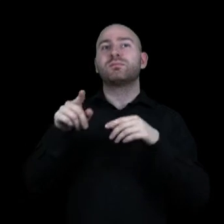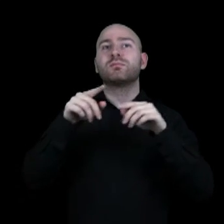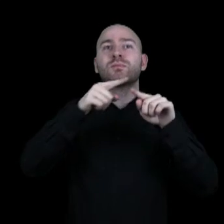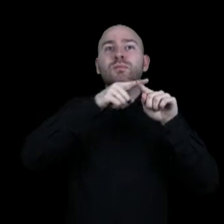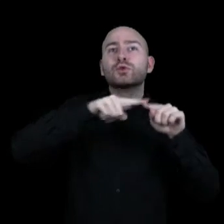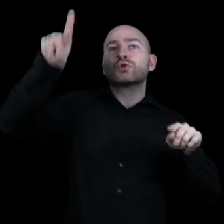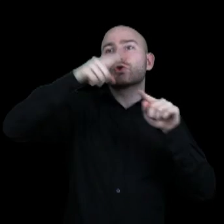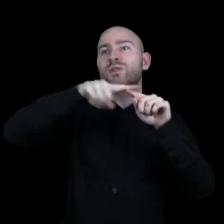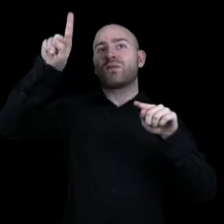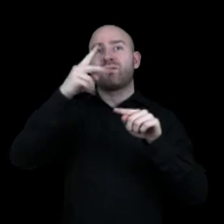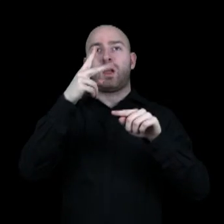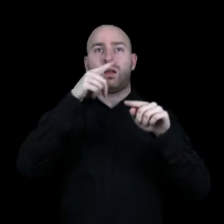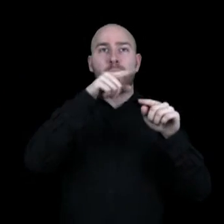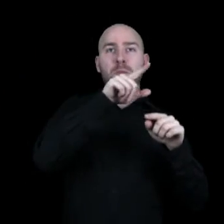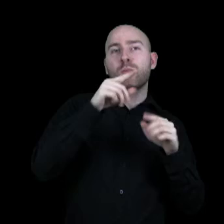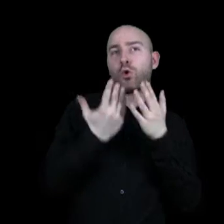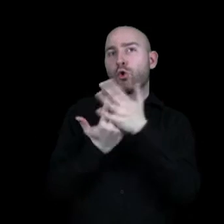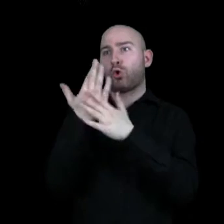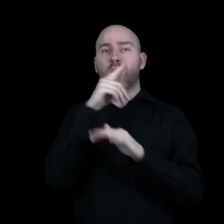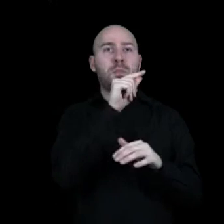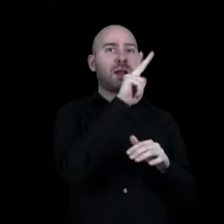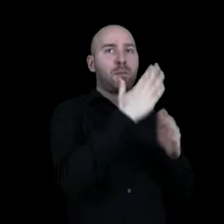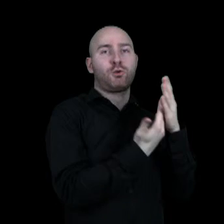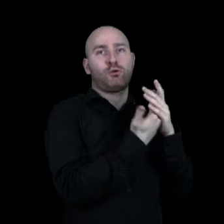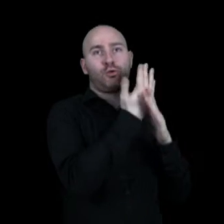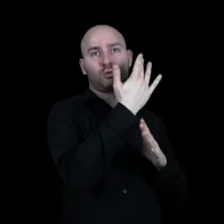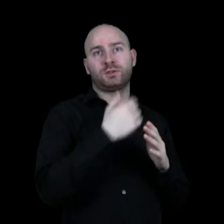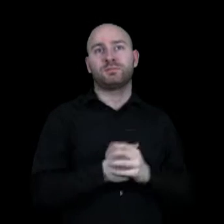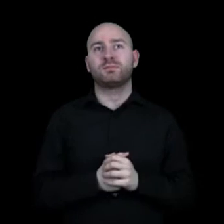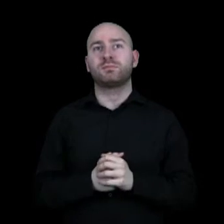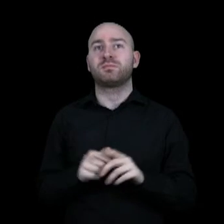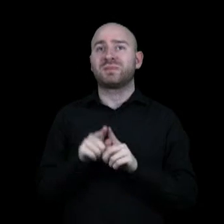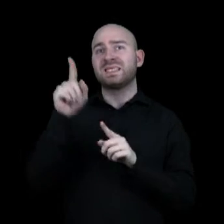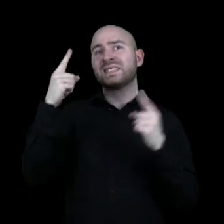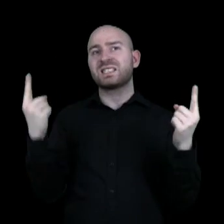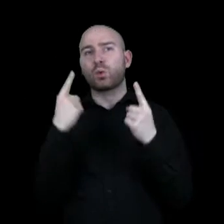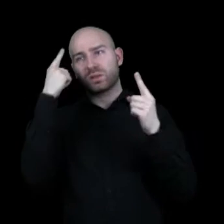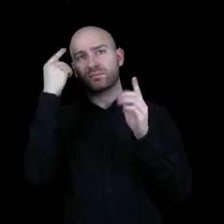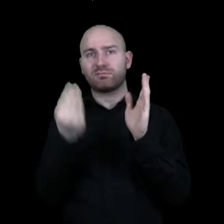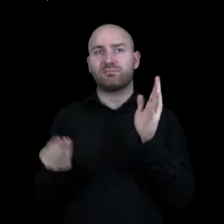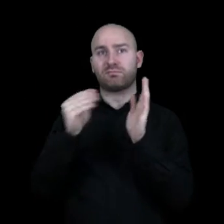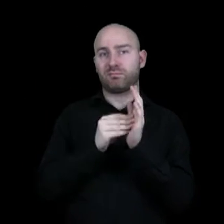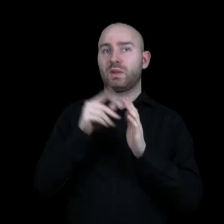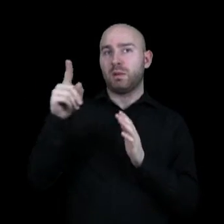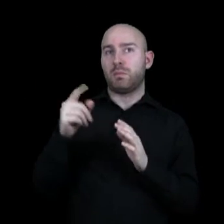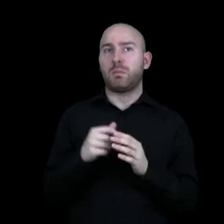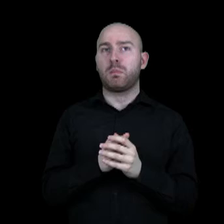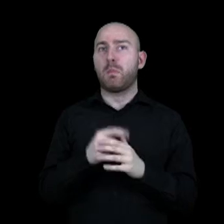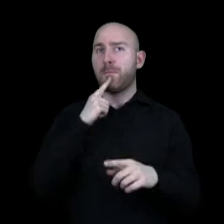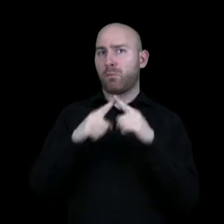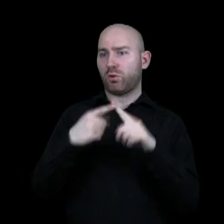PKB. Zależało mi na dodaniu tego mechanizmu, żeby podkreślić, że polityka fiskalna dotyczy nie tylko